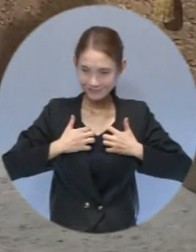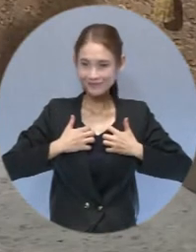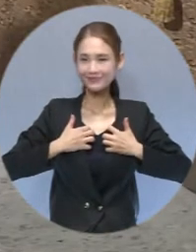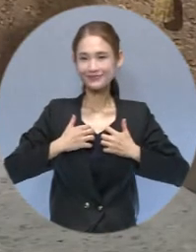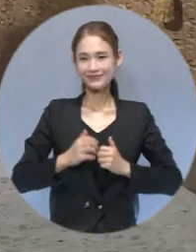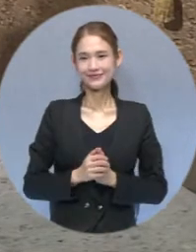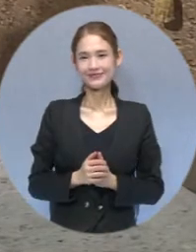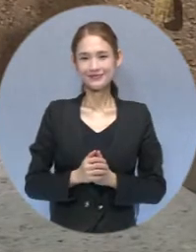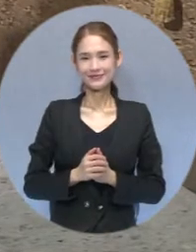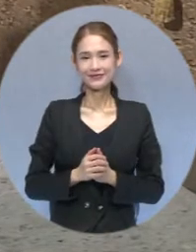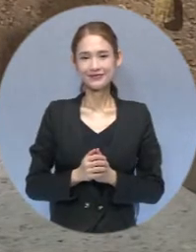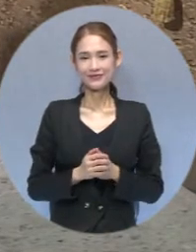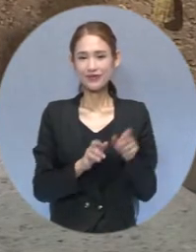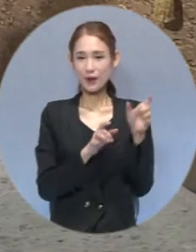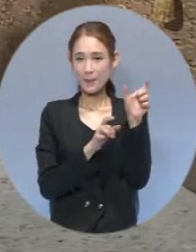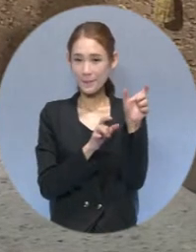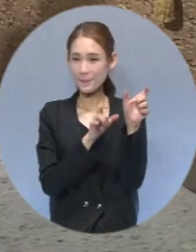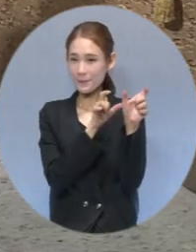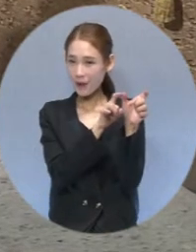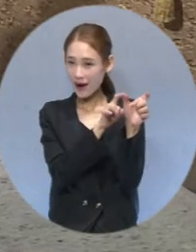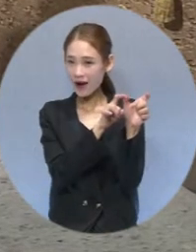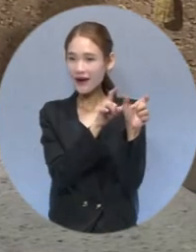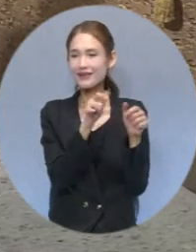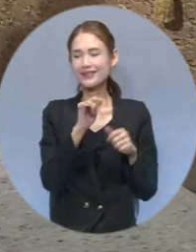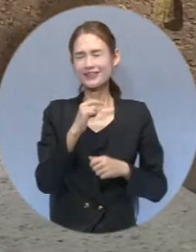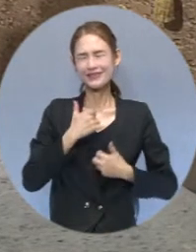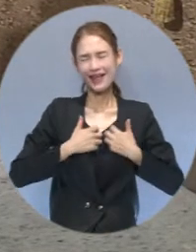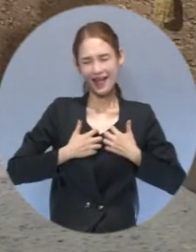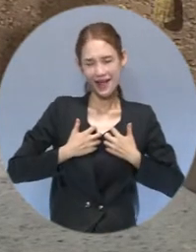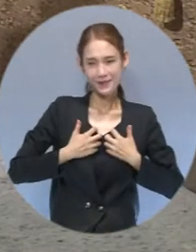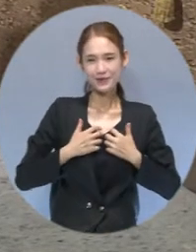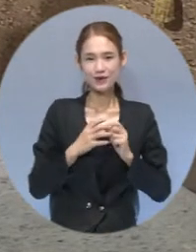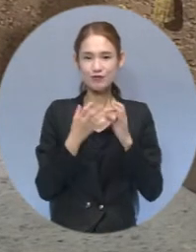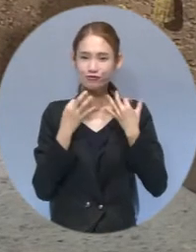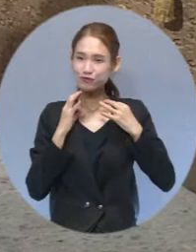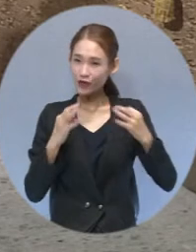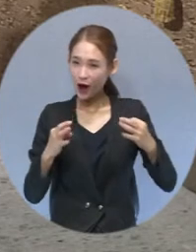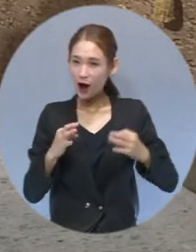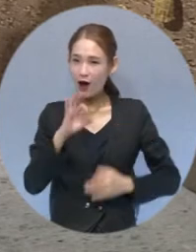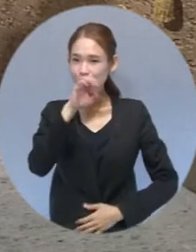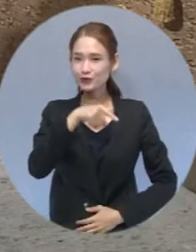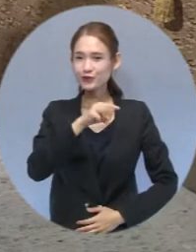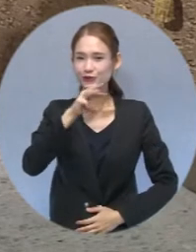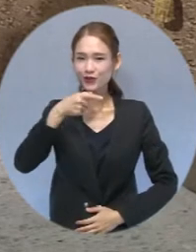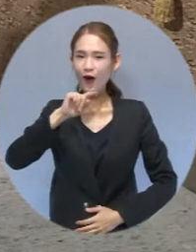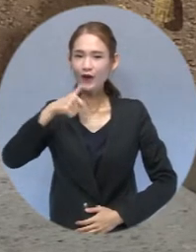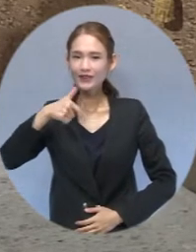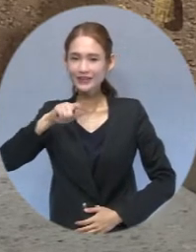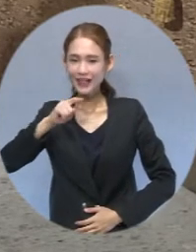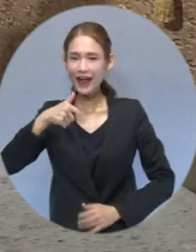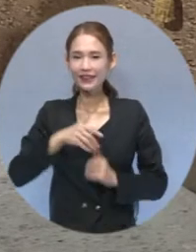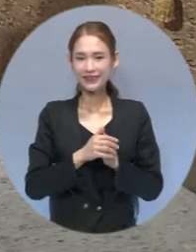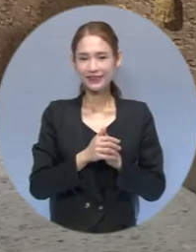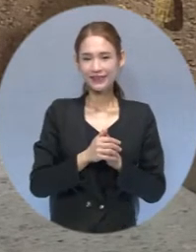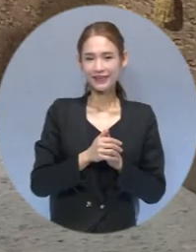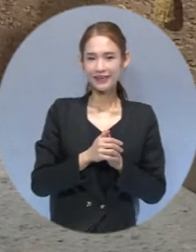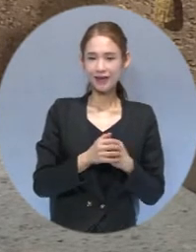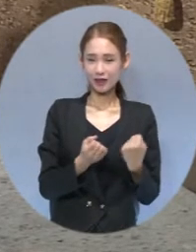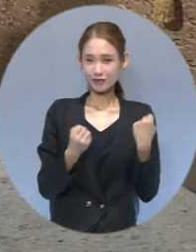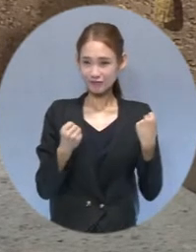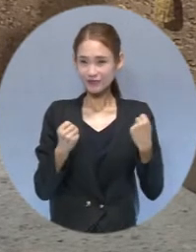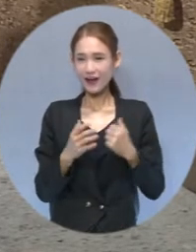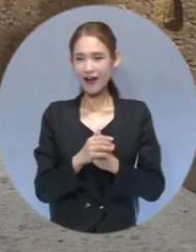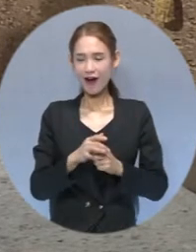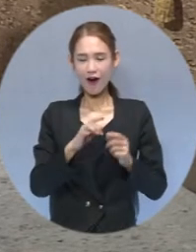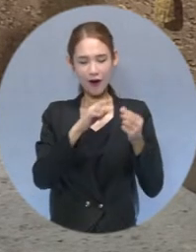네. 앞에 붙는 그 수식어가 굉장히 좀 재미있는데요. 네. 우렁찬? 우렁찬, 우형찬. 그